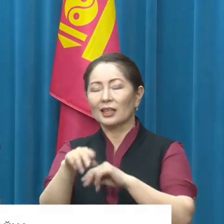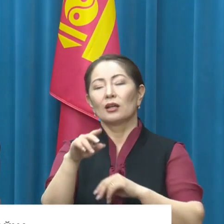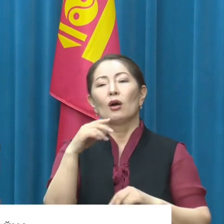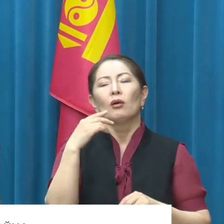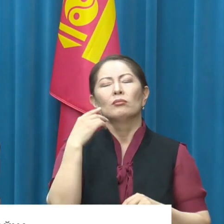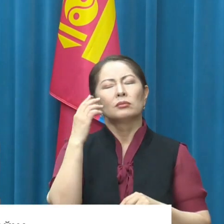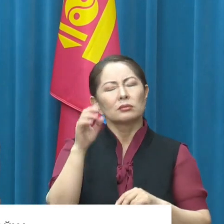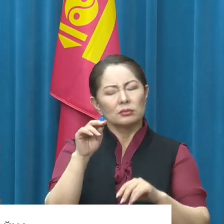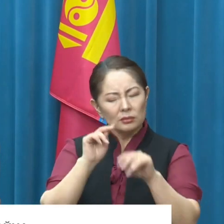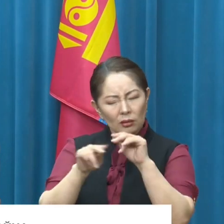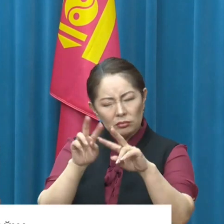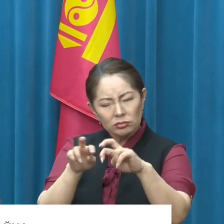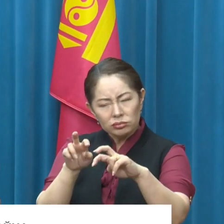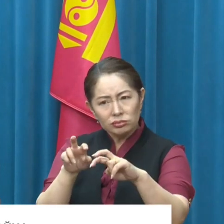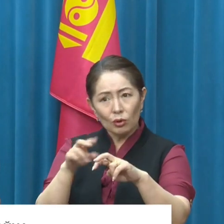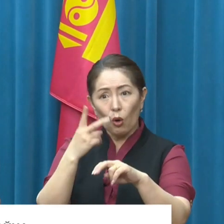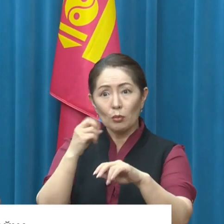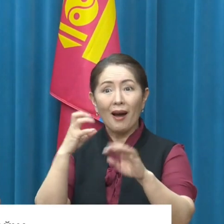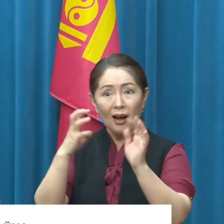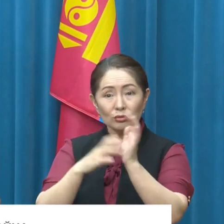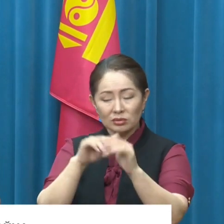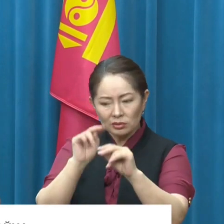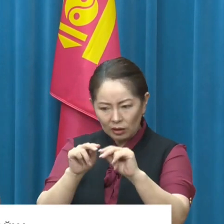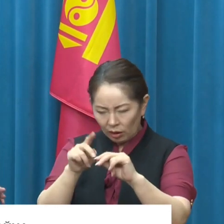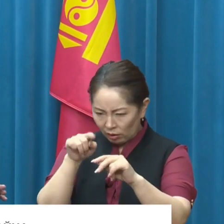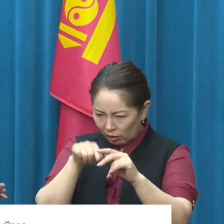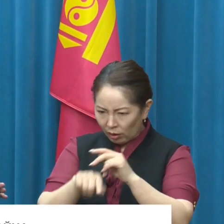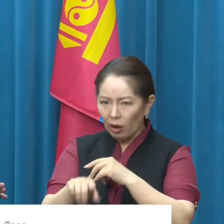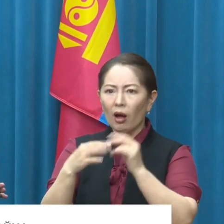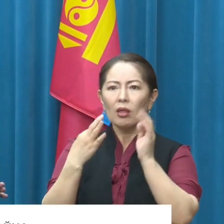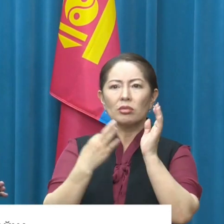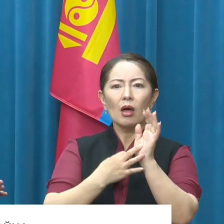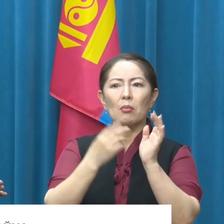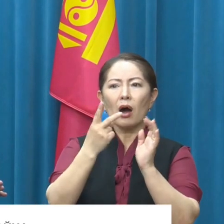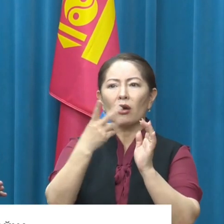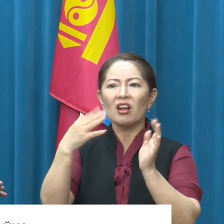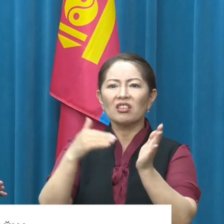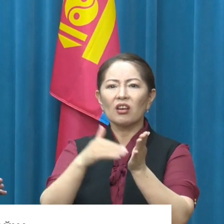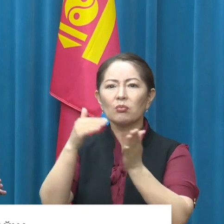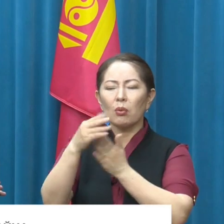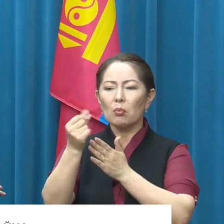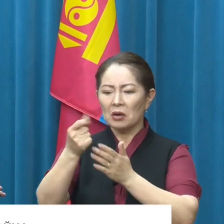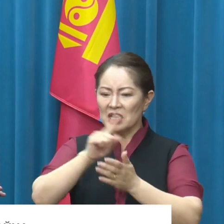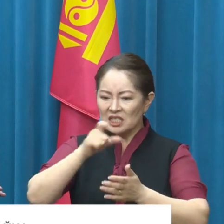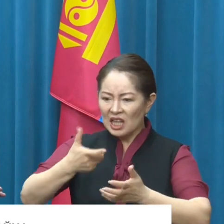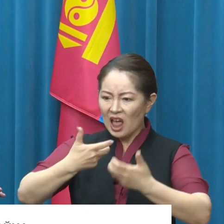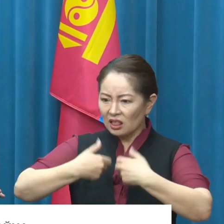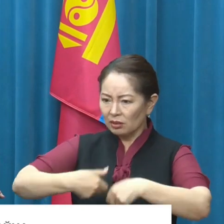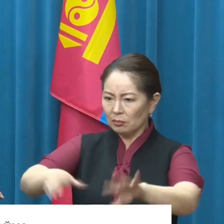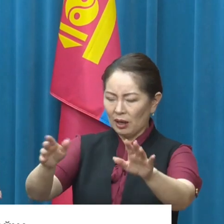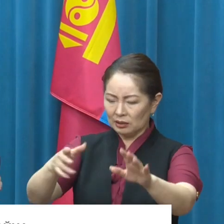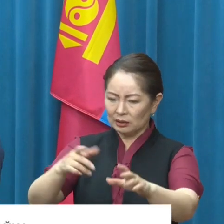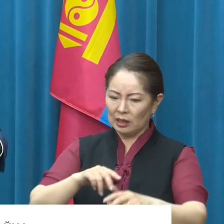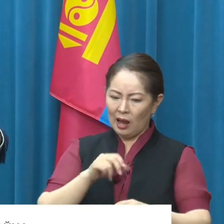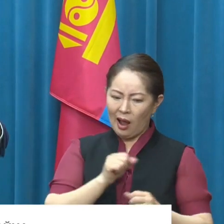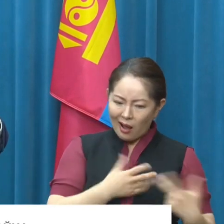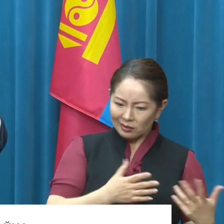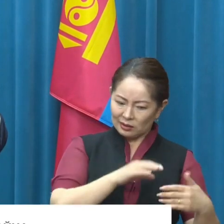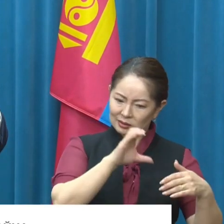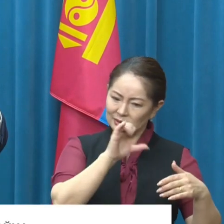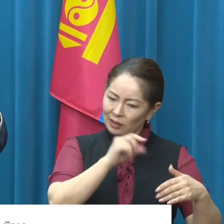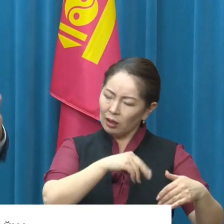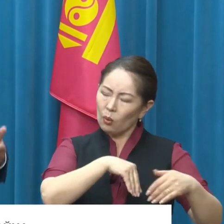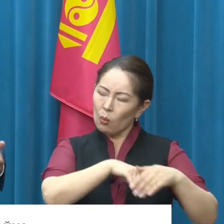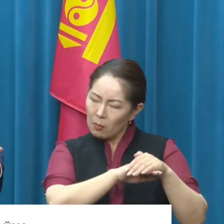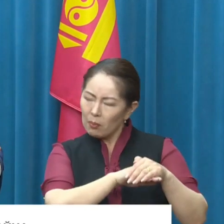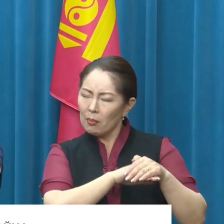мөрөөр нийтдээ 812 тэрбум төгрөгийн одоо зээлийн алдагдлын сан байгуулах ёстой. Өөрөөрлөвч чанаргүй зээлийг одоо